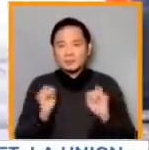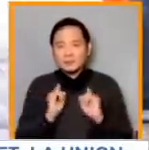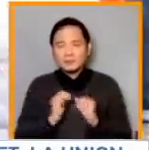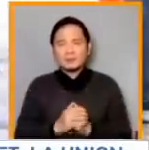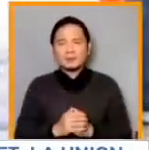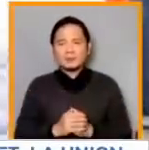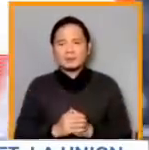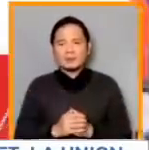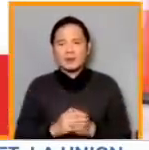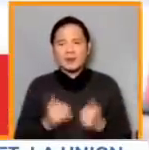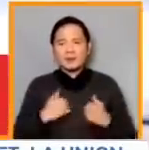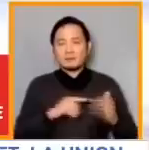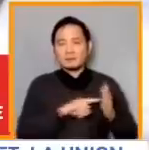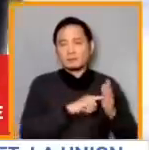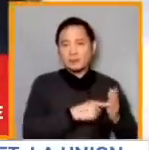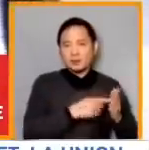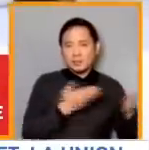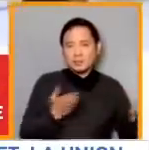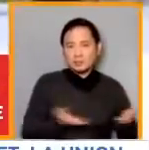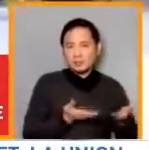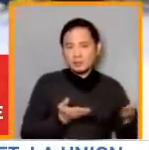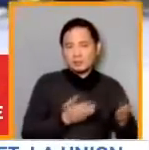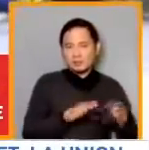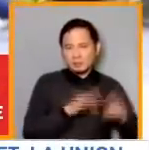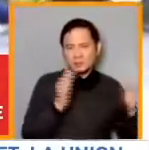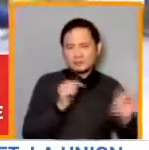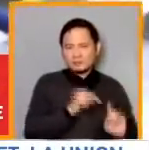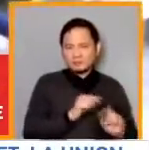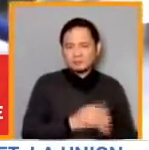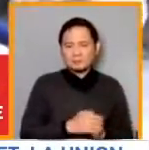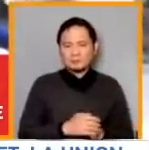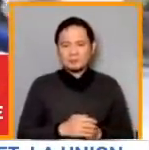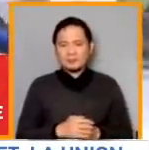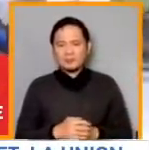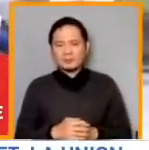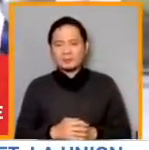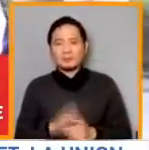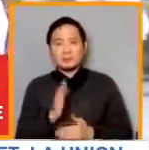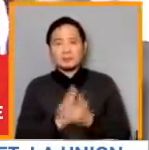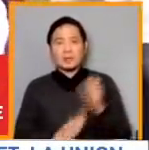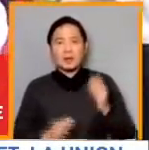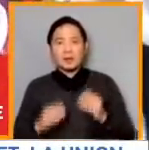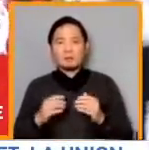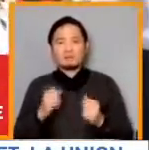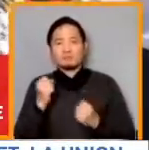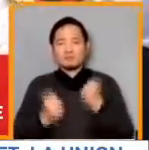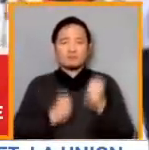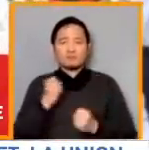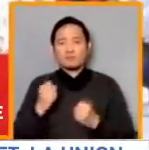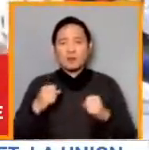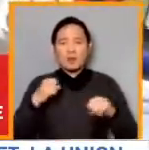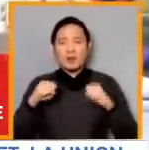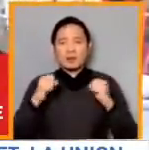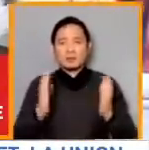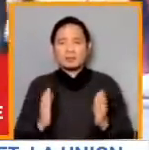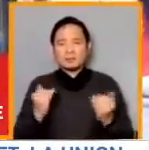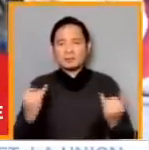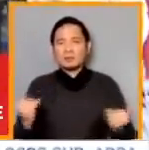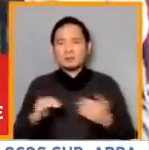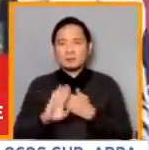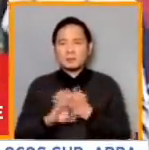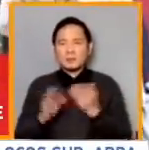point. Katulad ng nakikita nyo, o isa-isang na nagsisibalikan yung mga atletang kalahok dito sa marathon.